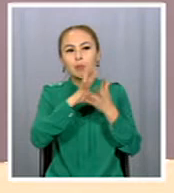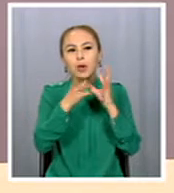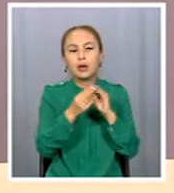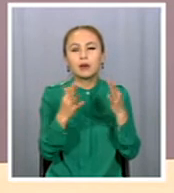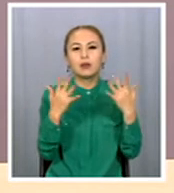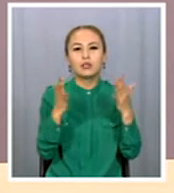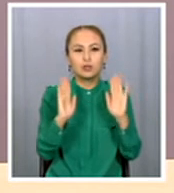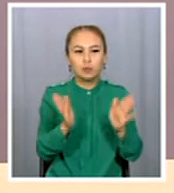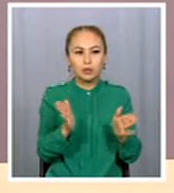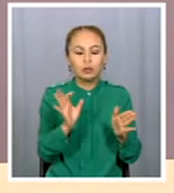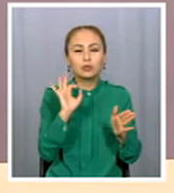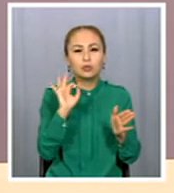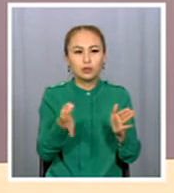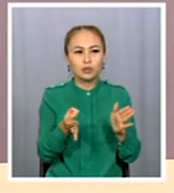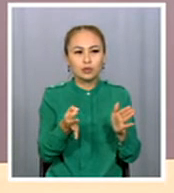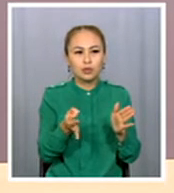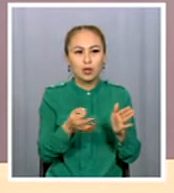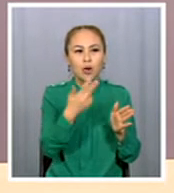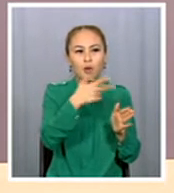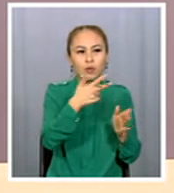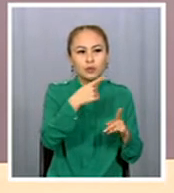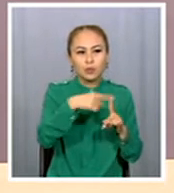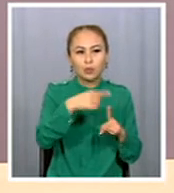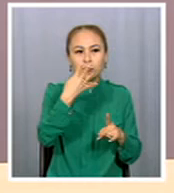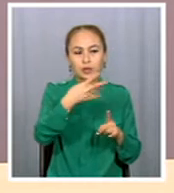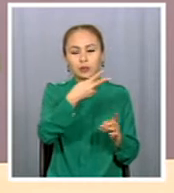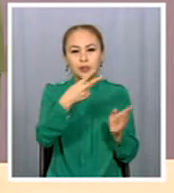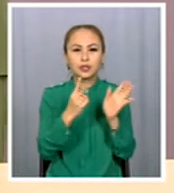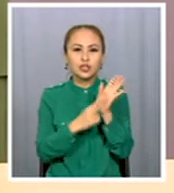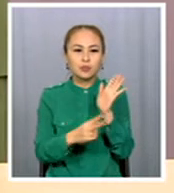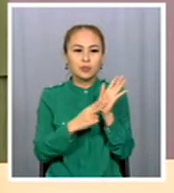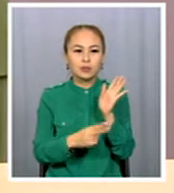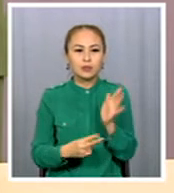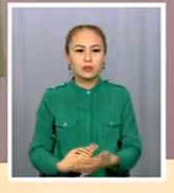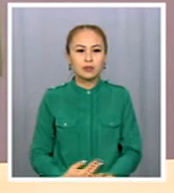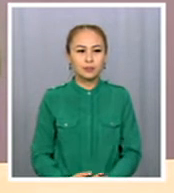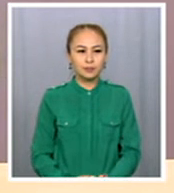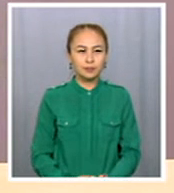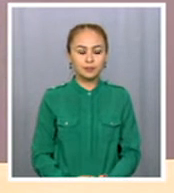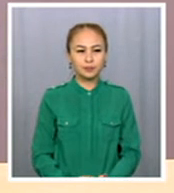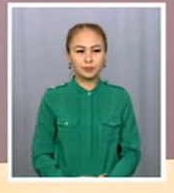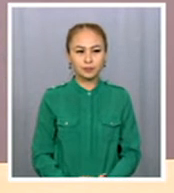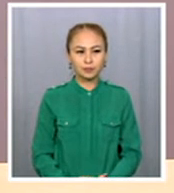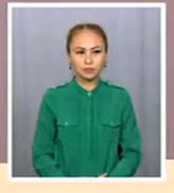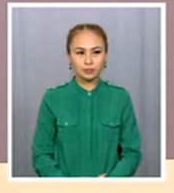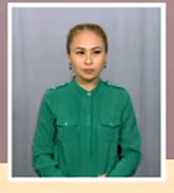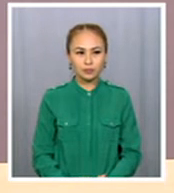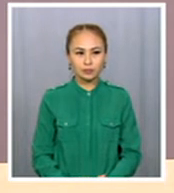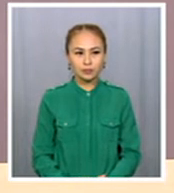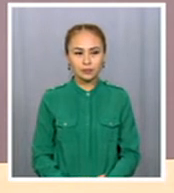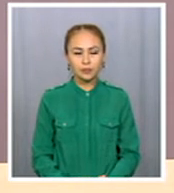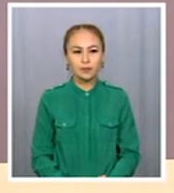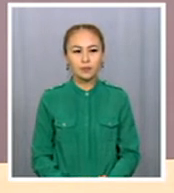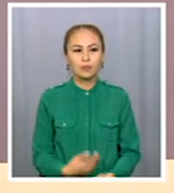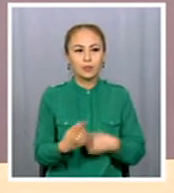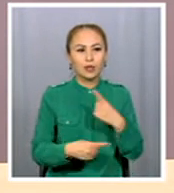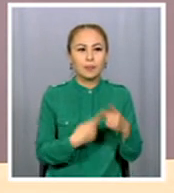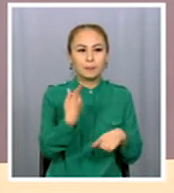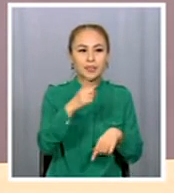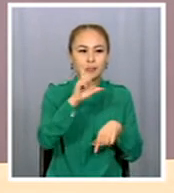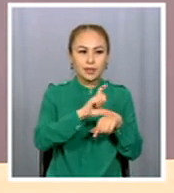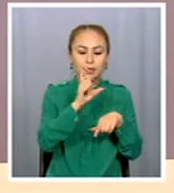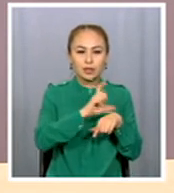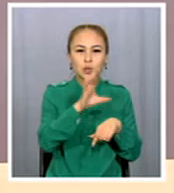тең? Дұрыс айтасындар, 30 теңге мен 40 теңгенің қосындысының мәні 70 теңгеге тең. Келесі, бір стақан шырын